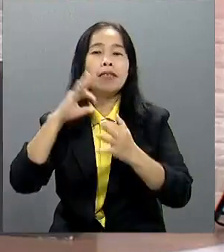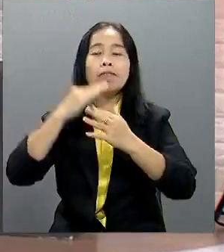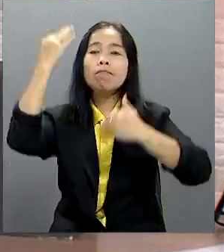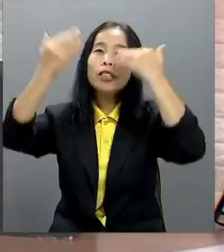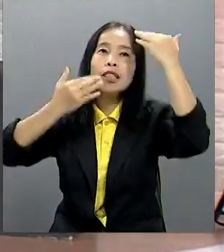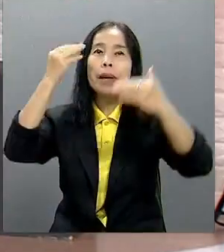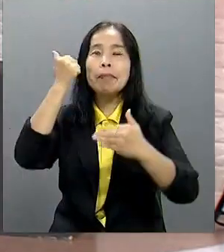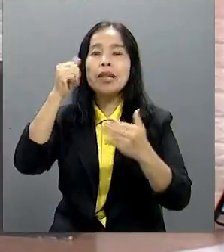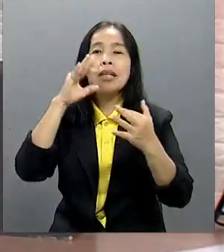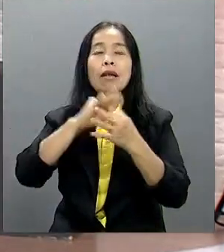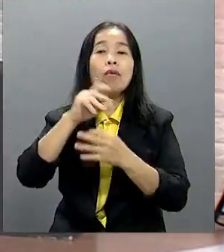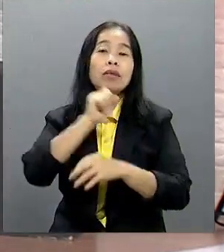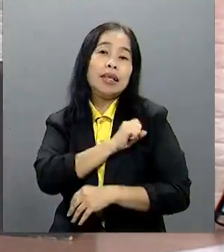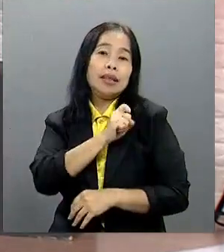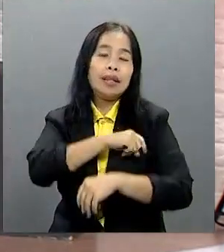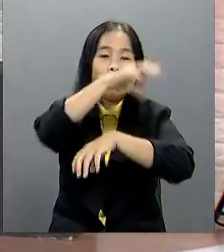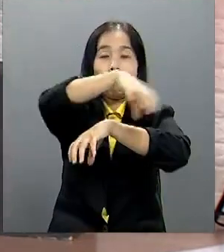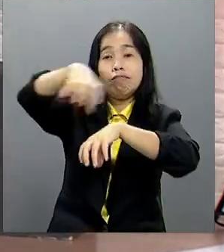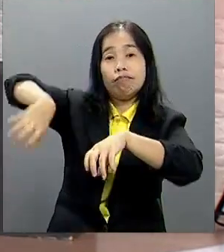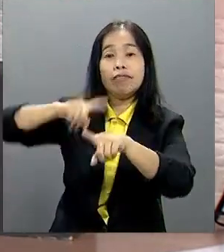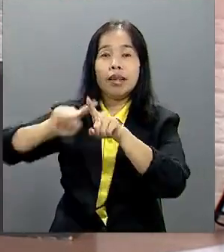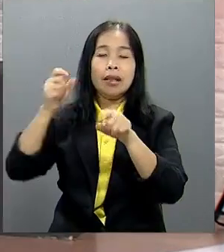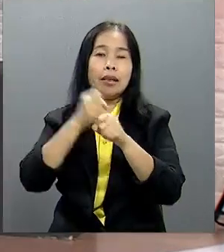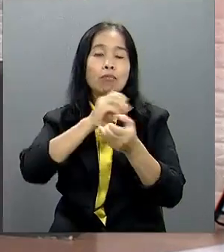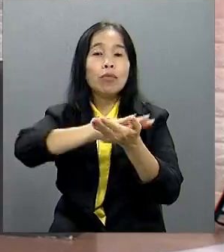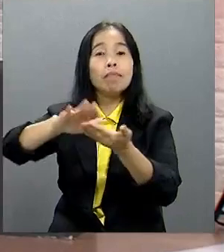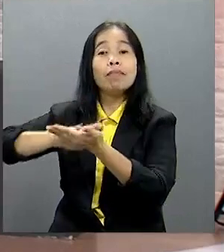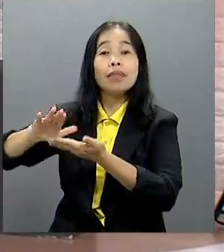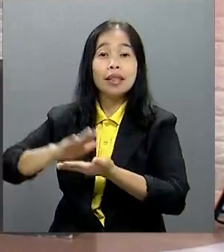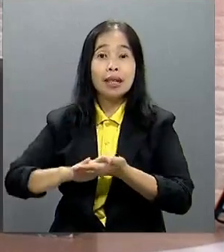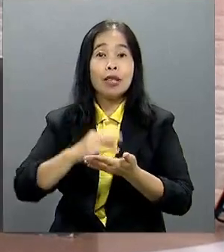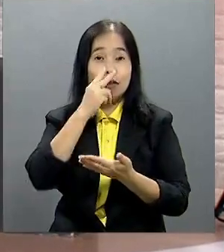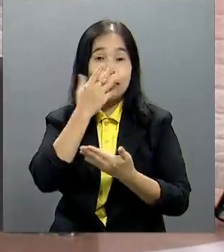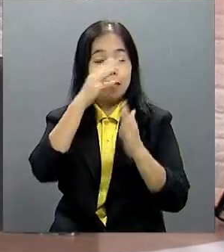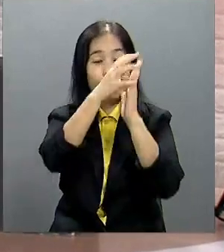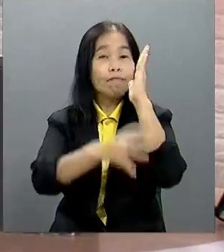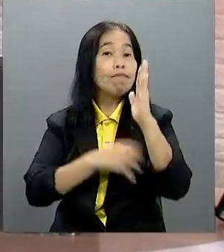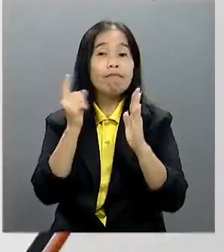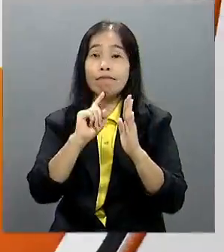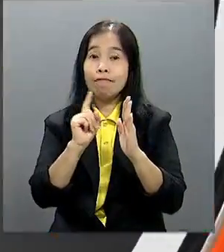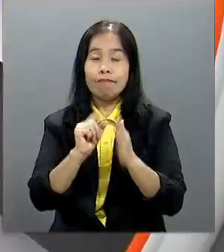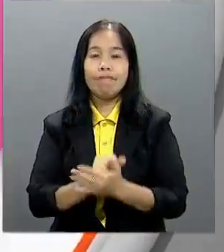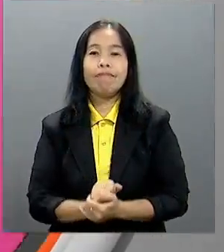ทศเมื่อวานนี้คึกคักจริงๆนะคะเดี๋ยวมาดูกันแต่ละภูมิภาคกันเลยค่ะคุณผู้ชมคะ